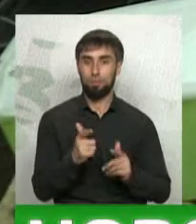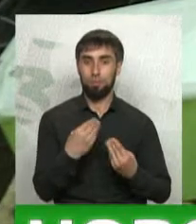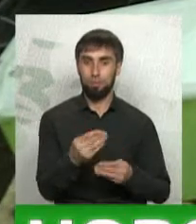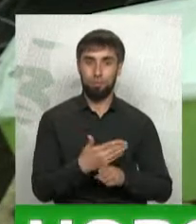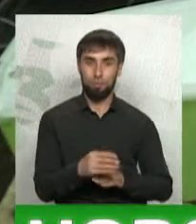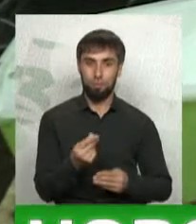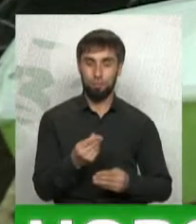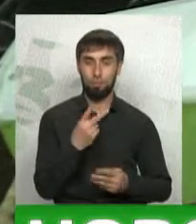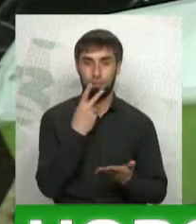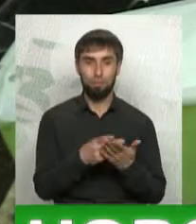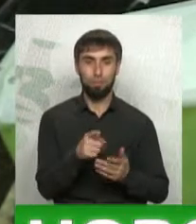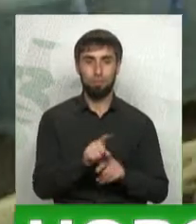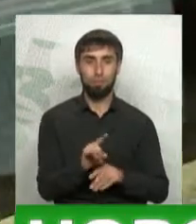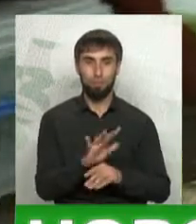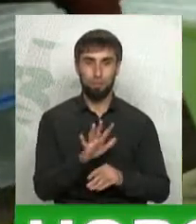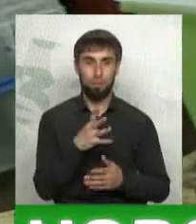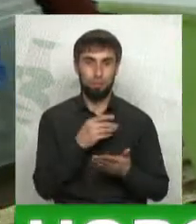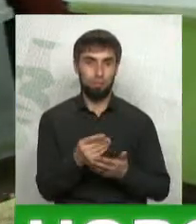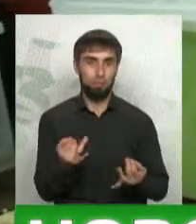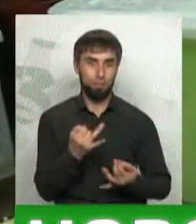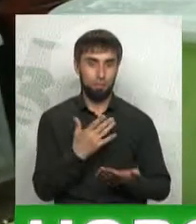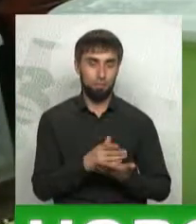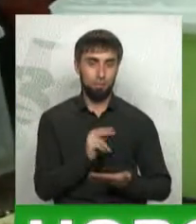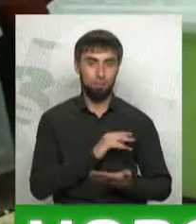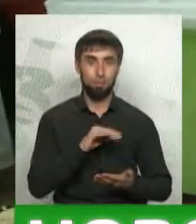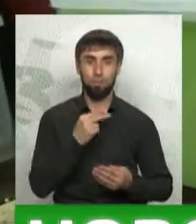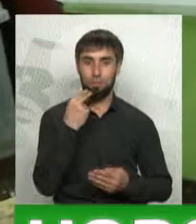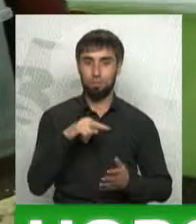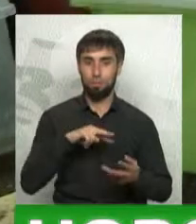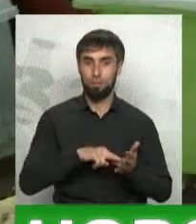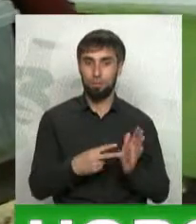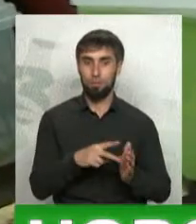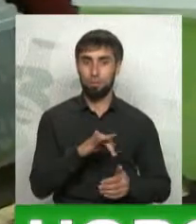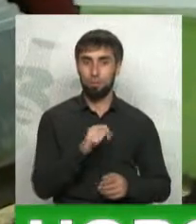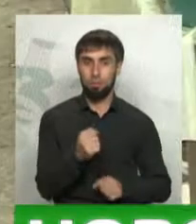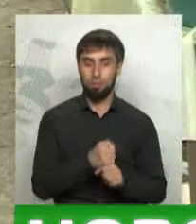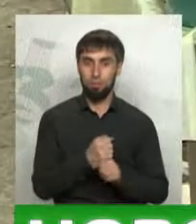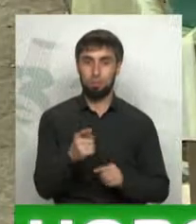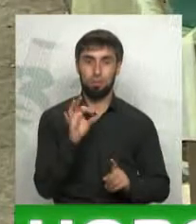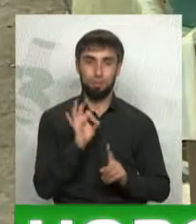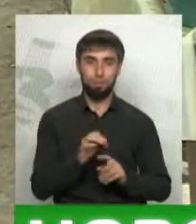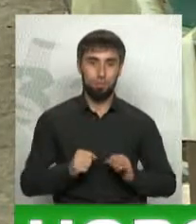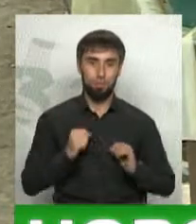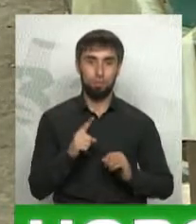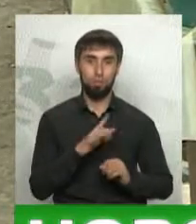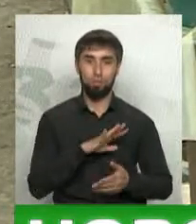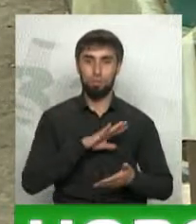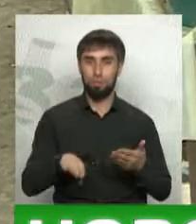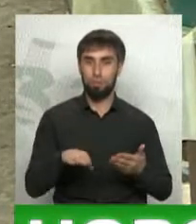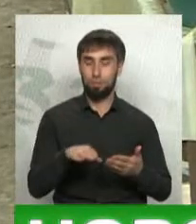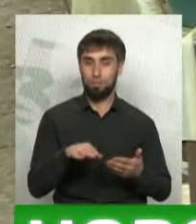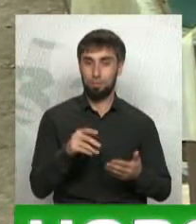незамедлительно. Увидели неподдельный интерес к своему делу и четкий план действий Луизы. Ее целеустремленность и то, что даже без